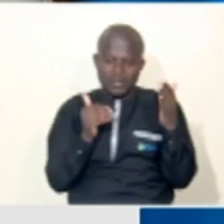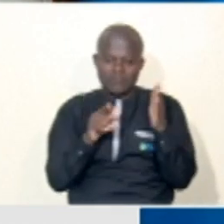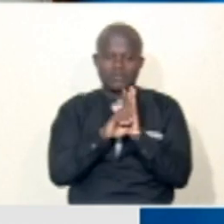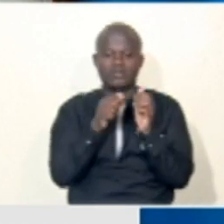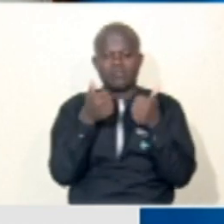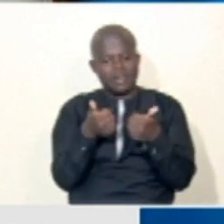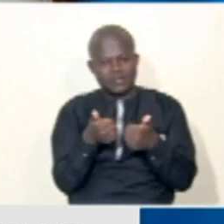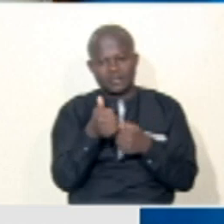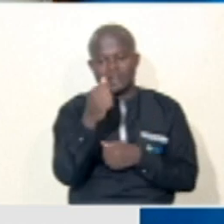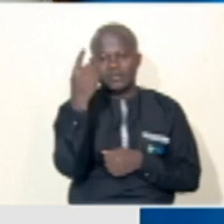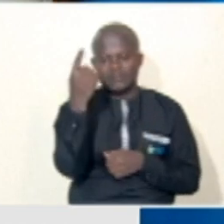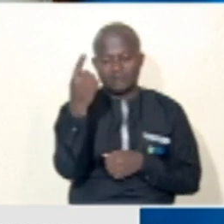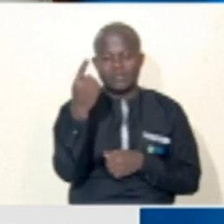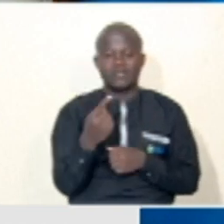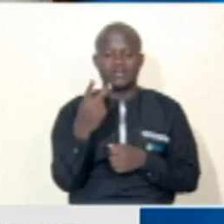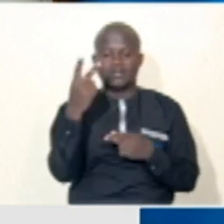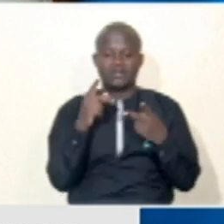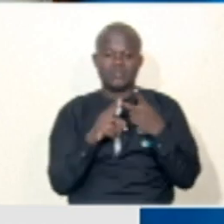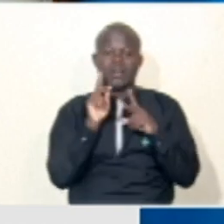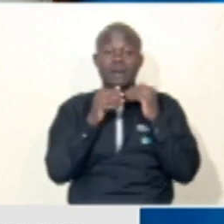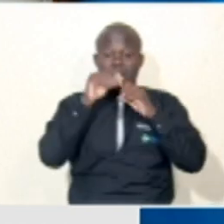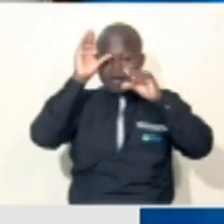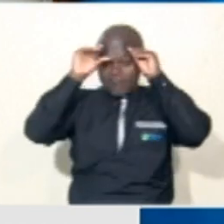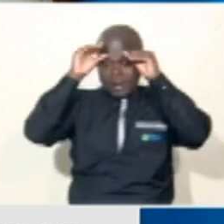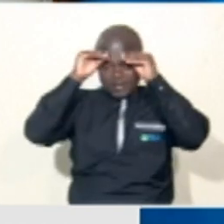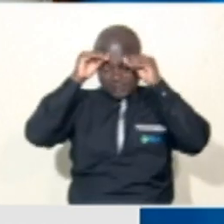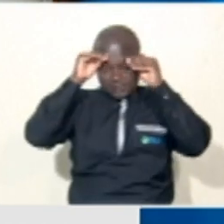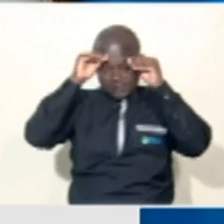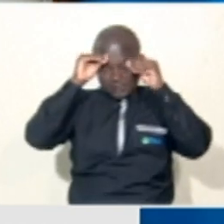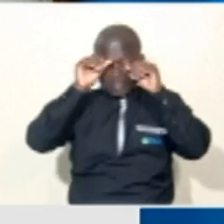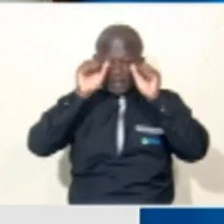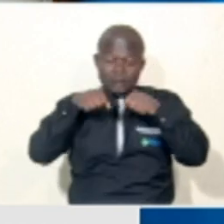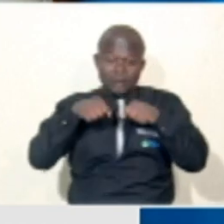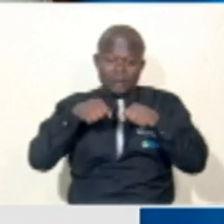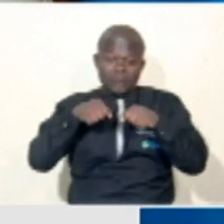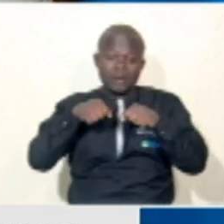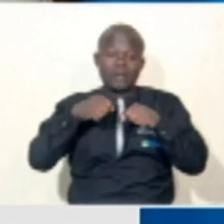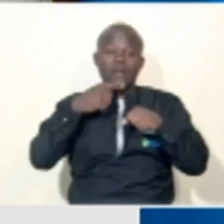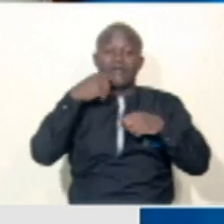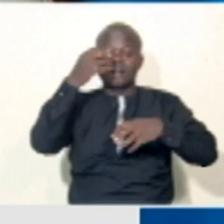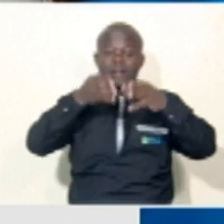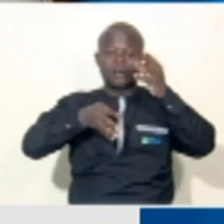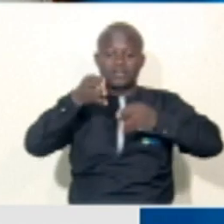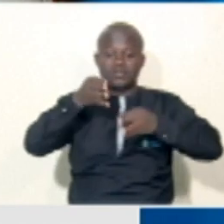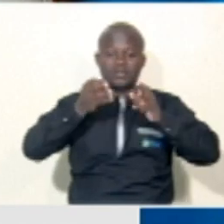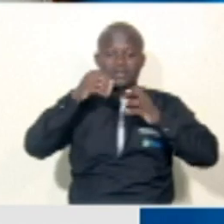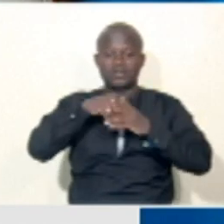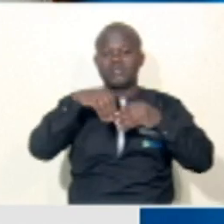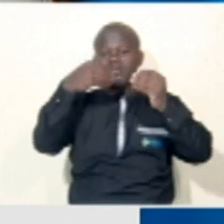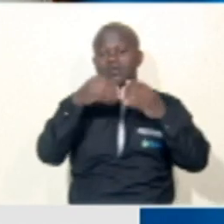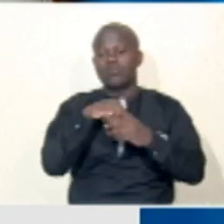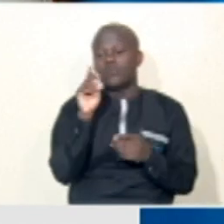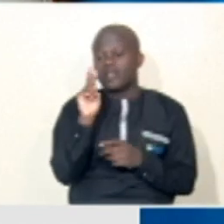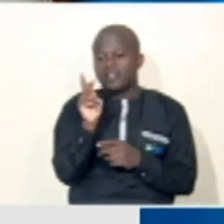Icyo ni kimwe. Cya kabiri, hari abantu baba barize. Ushobora gusanga hari nk'abacamanza buri natanga urugero nko muri